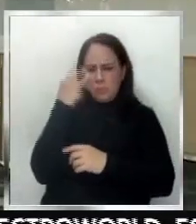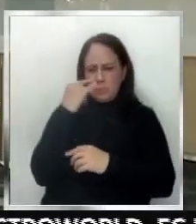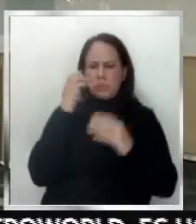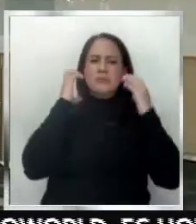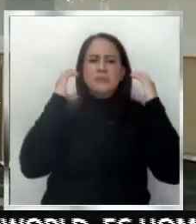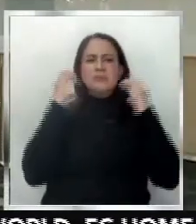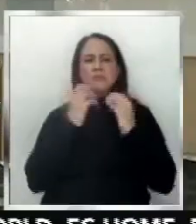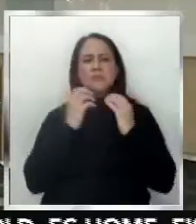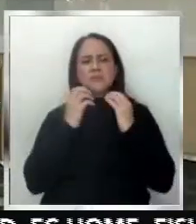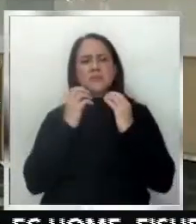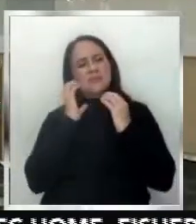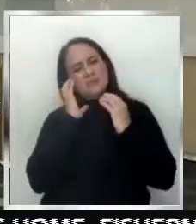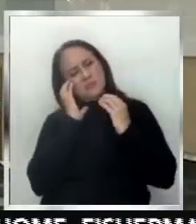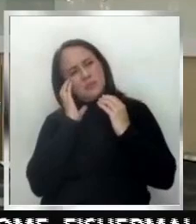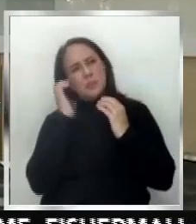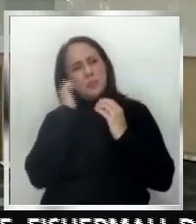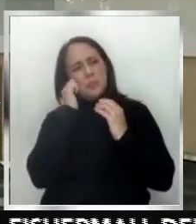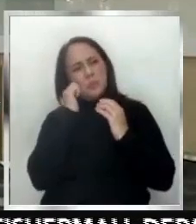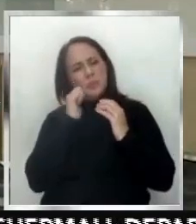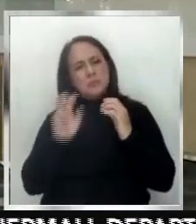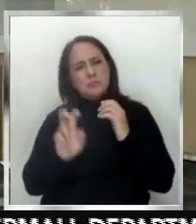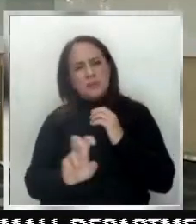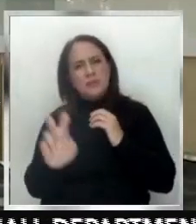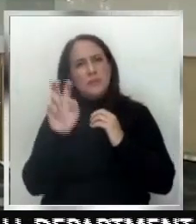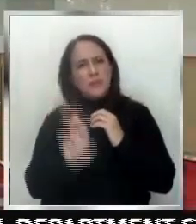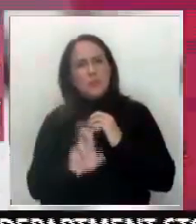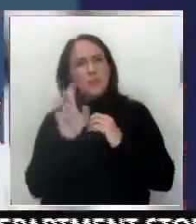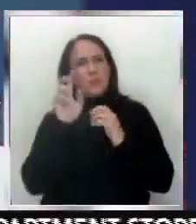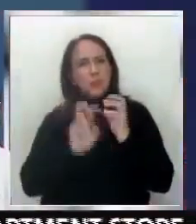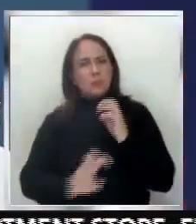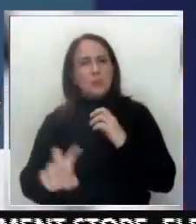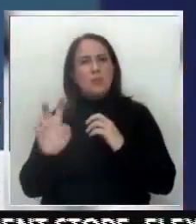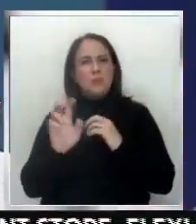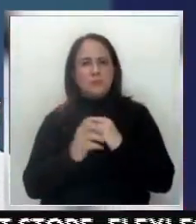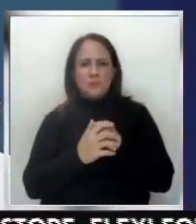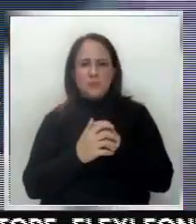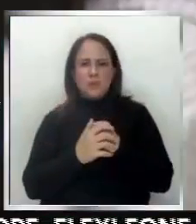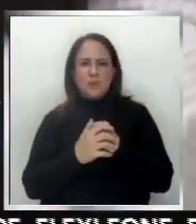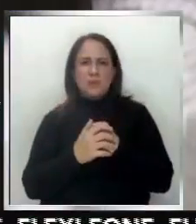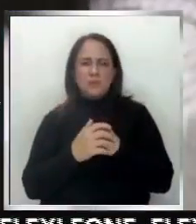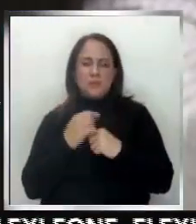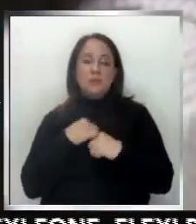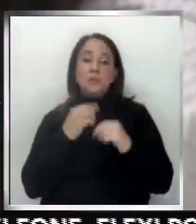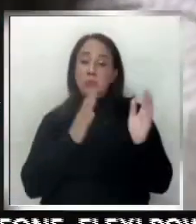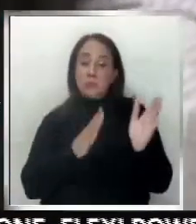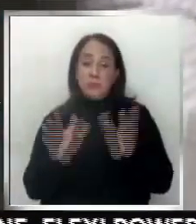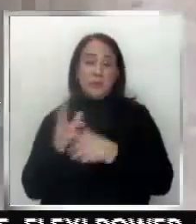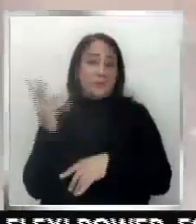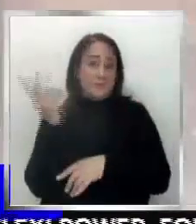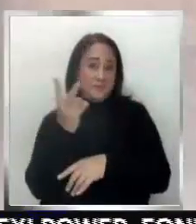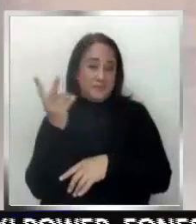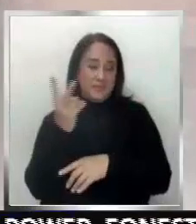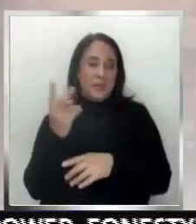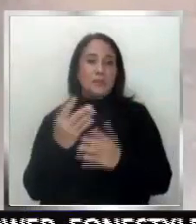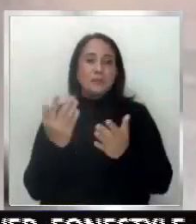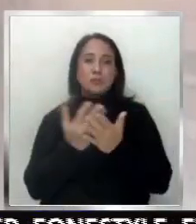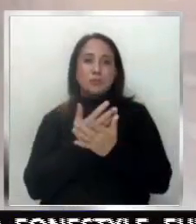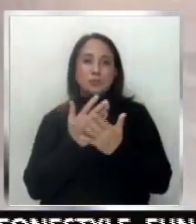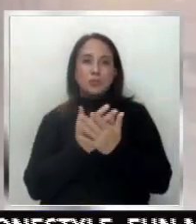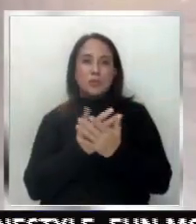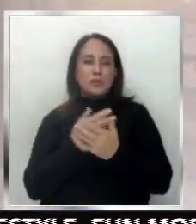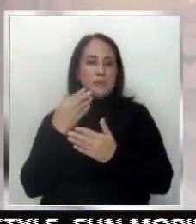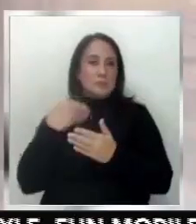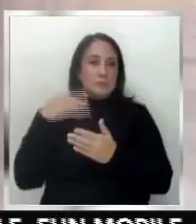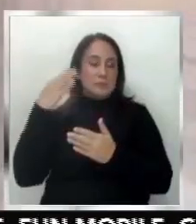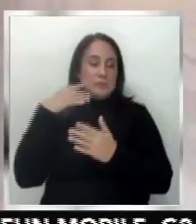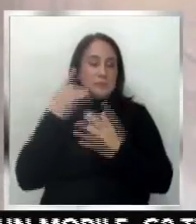Eh, parang lagi siyang on the go, lagi siyang, diba, may business, lagi siyang traveling. Pinaghahandaan na rin nila ang upcoming Kapuso Historical Drama